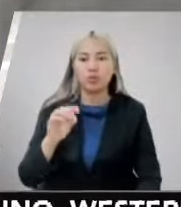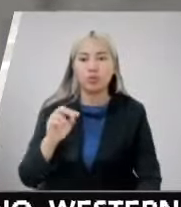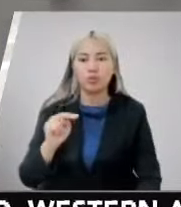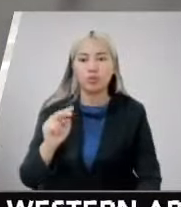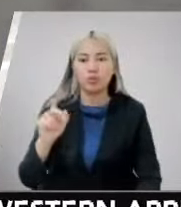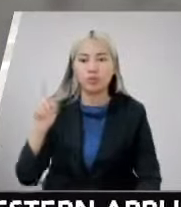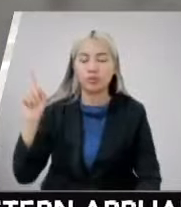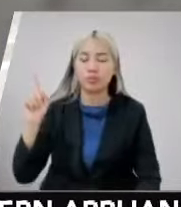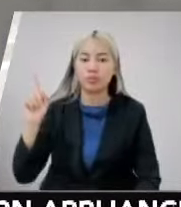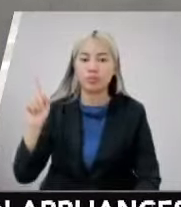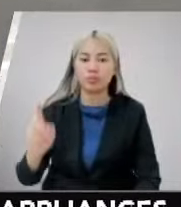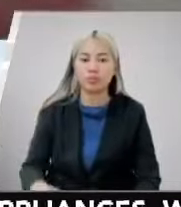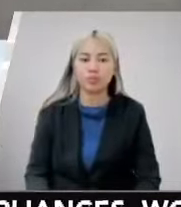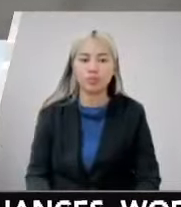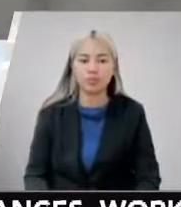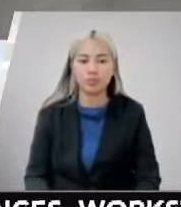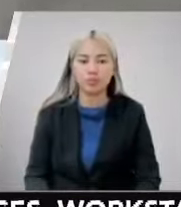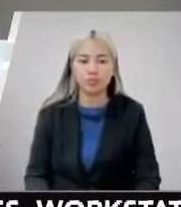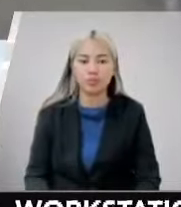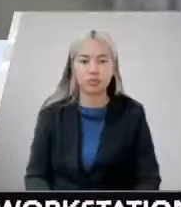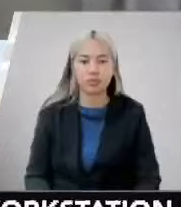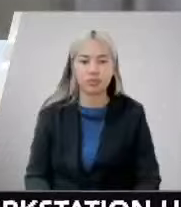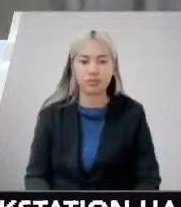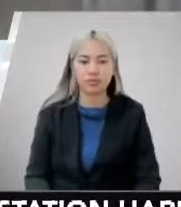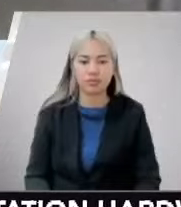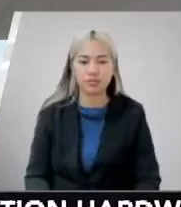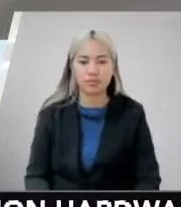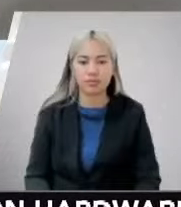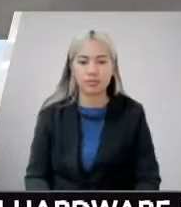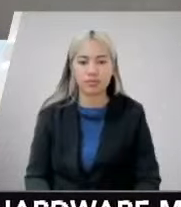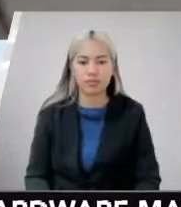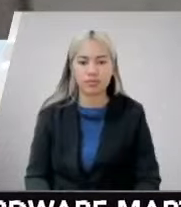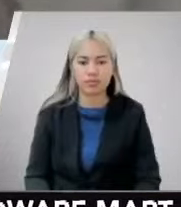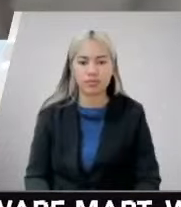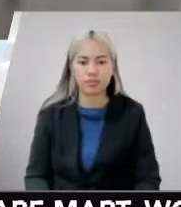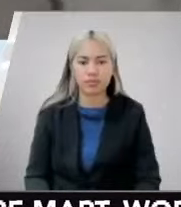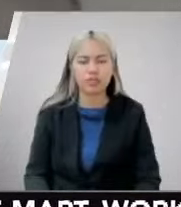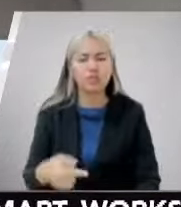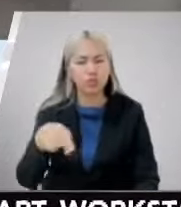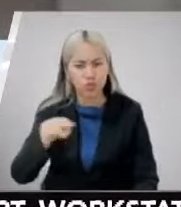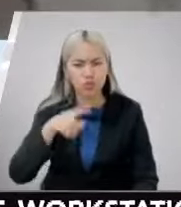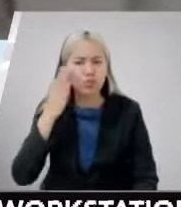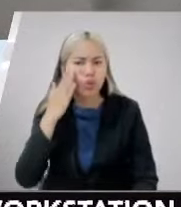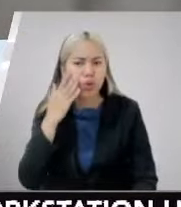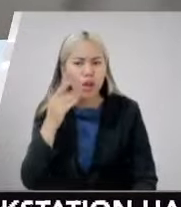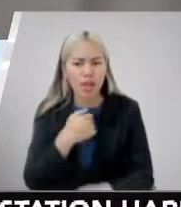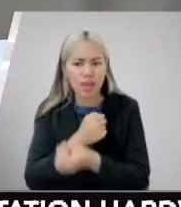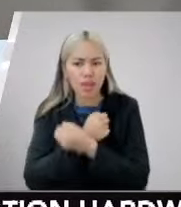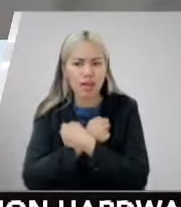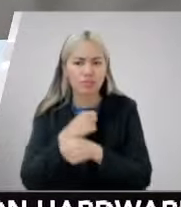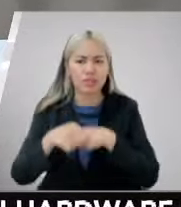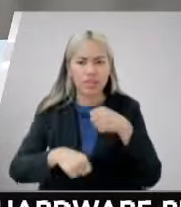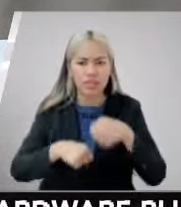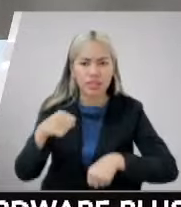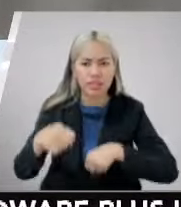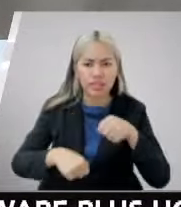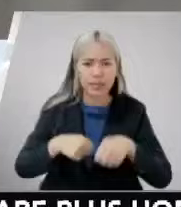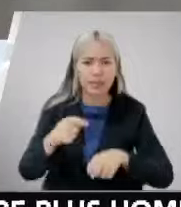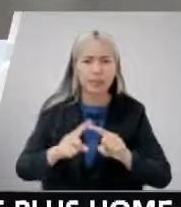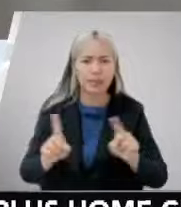Hi guys, it's Gordon. You know how much I love cycling and triathlons and Ironman, etc. This week, unfortunately, I had a really bad